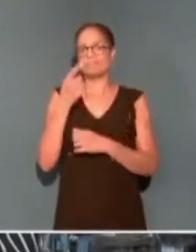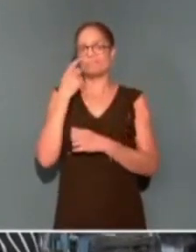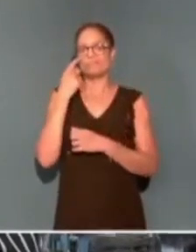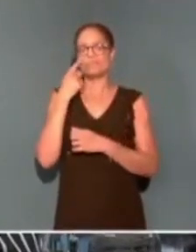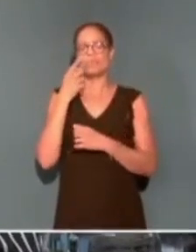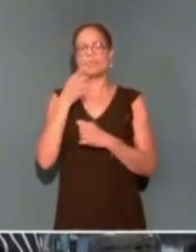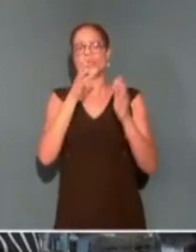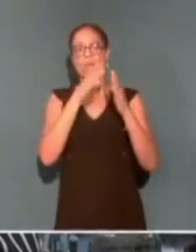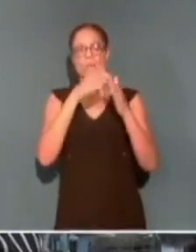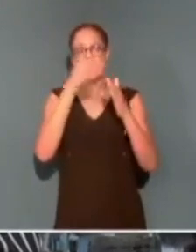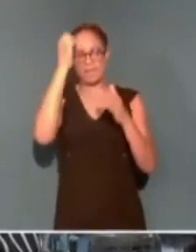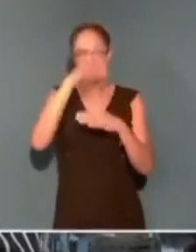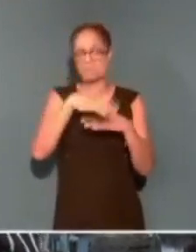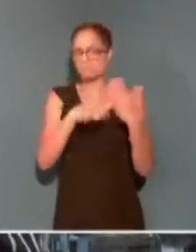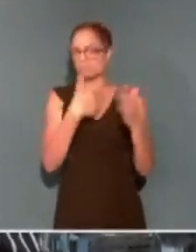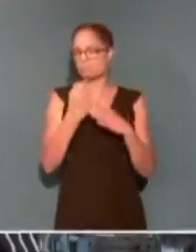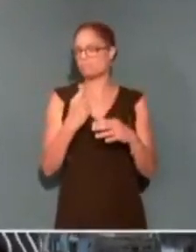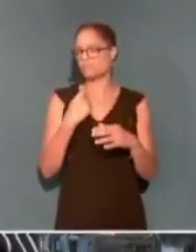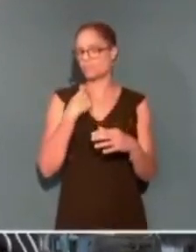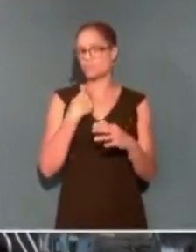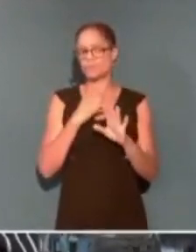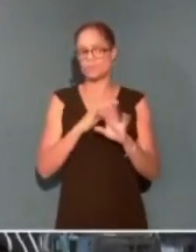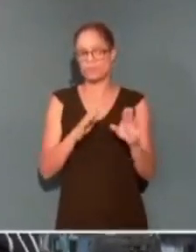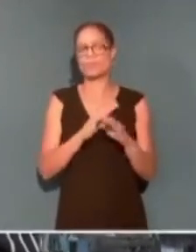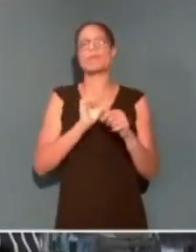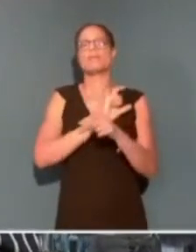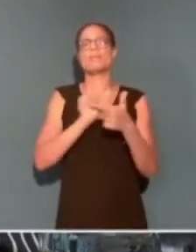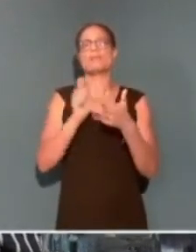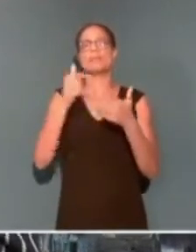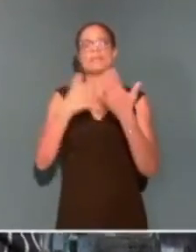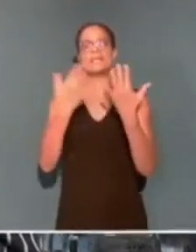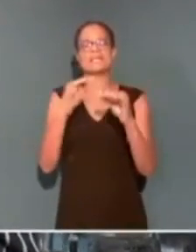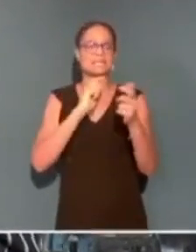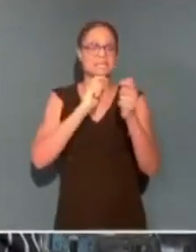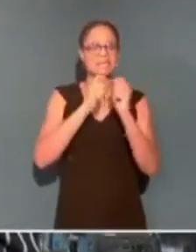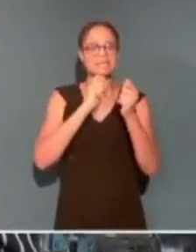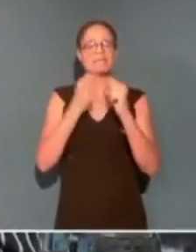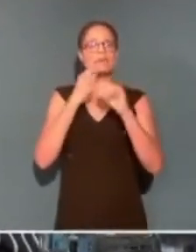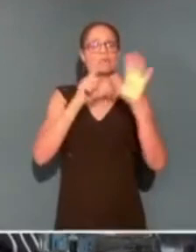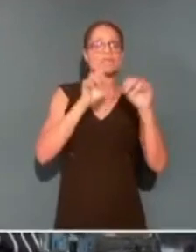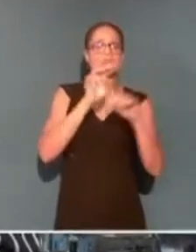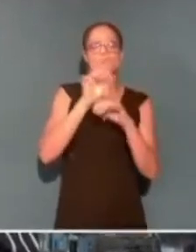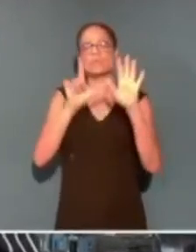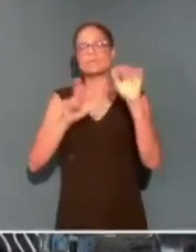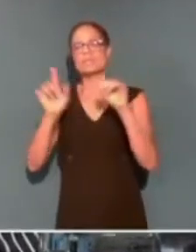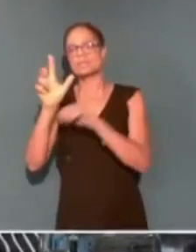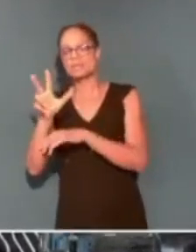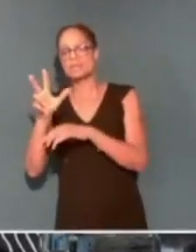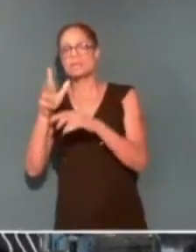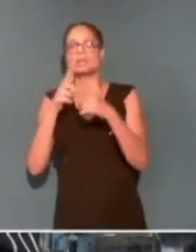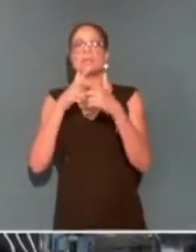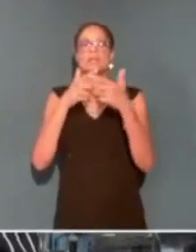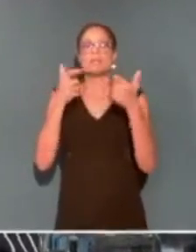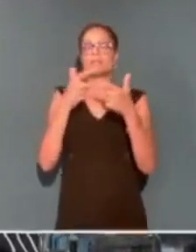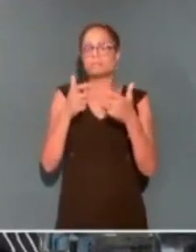consultation. Ensuite, en 2010, le débat a redémarré entre les 74e, 6 et